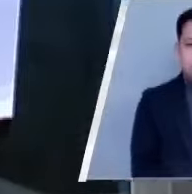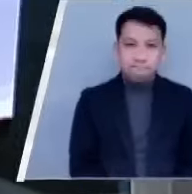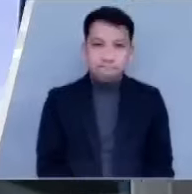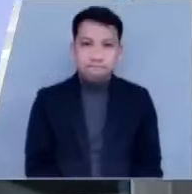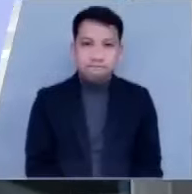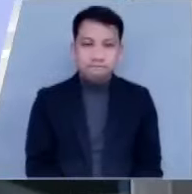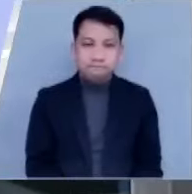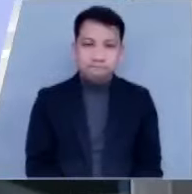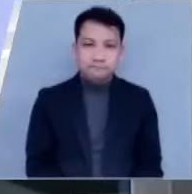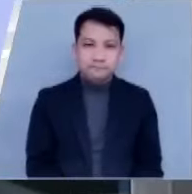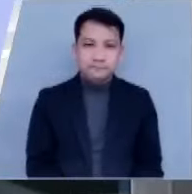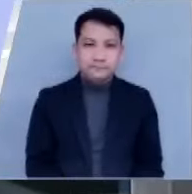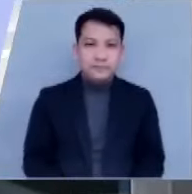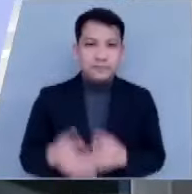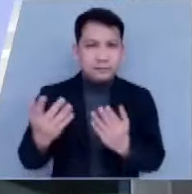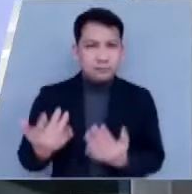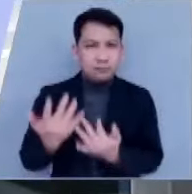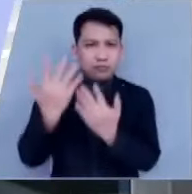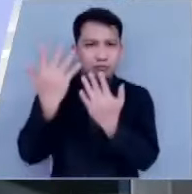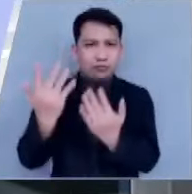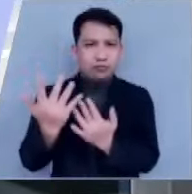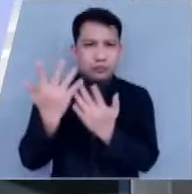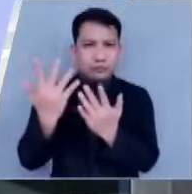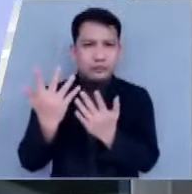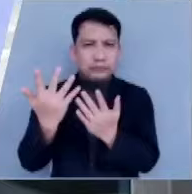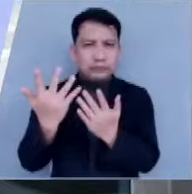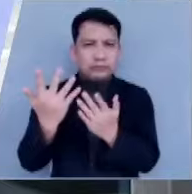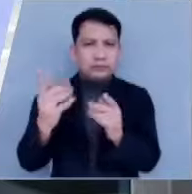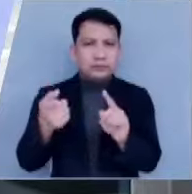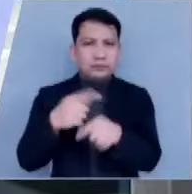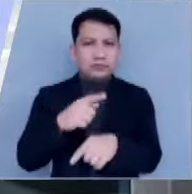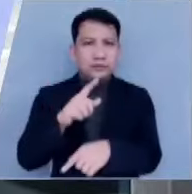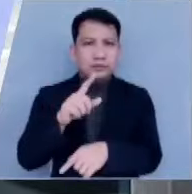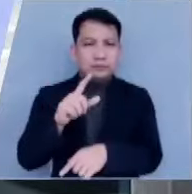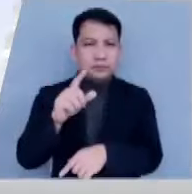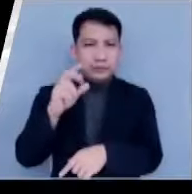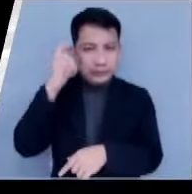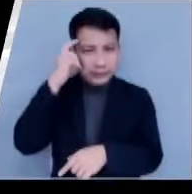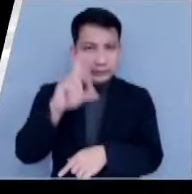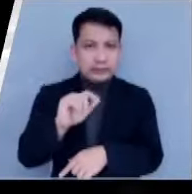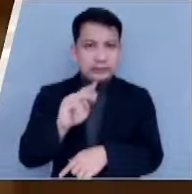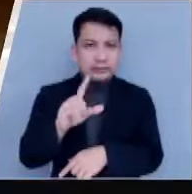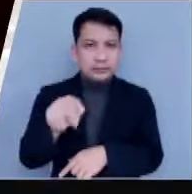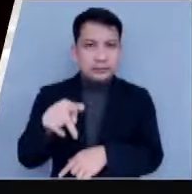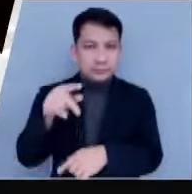Pinulabog ng sunog at malakas na pagsabog ang ilang taga Legazpi City sa Albay.